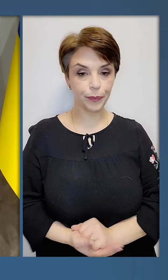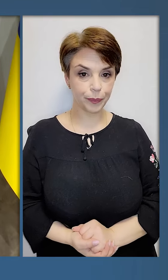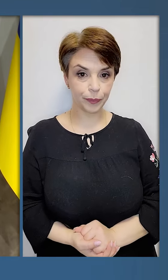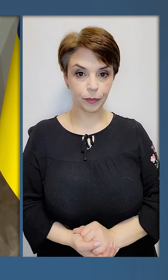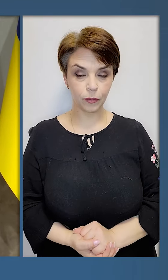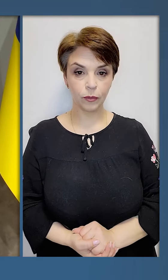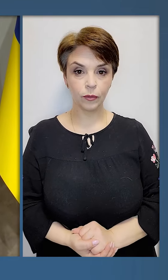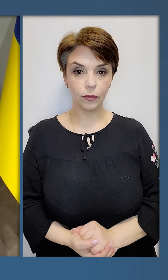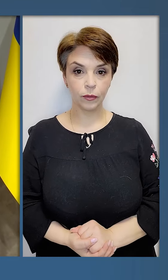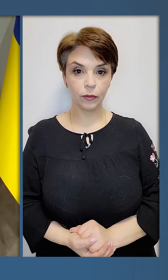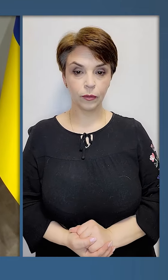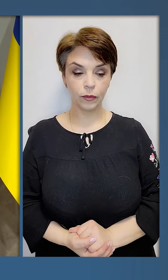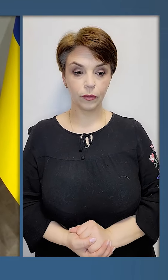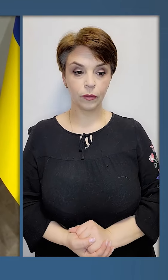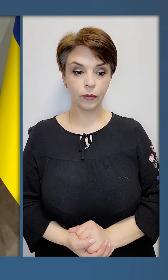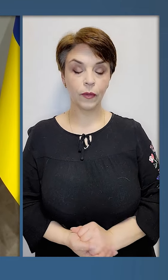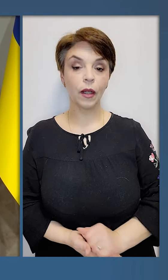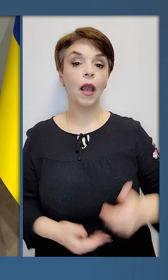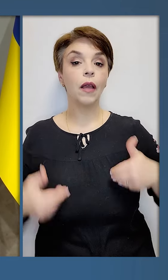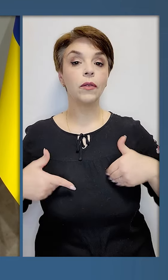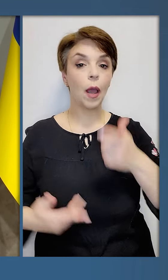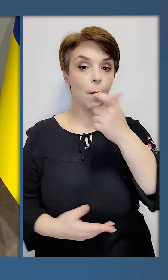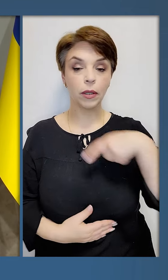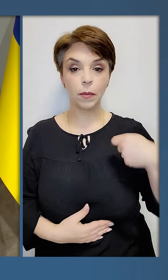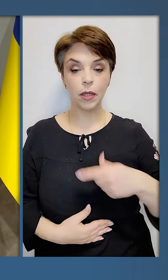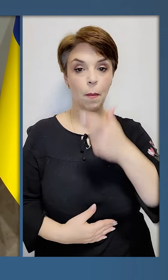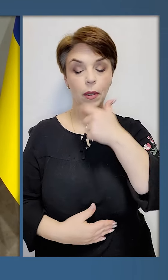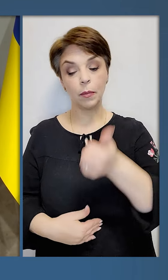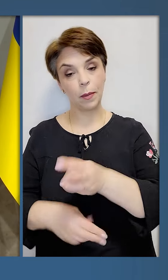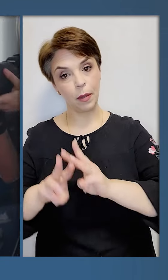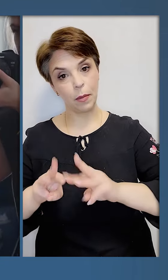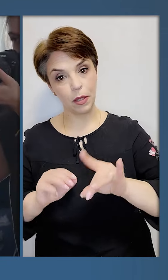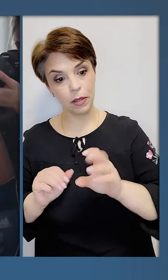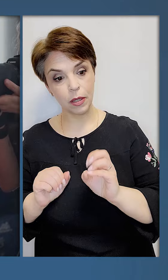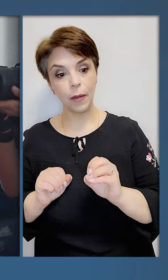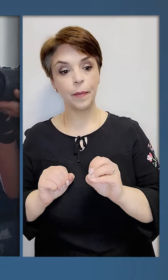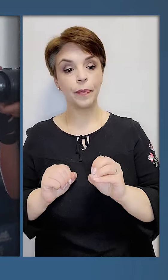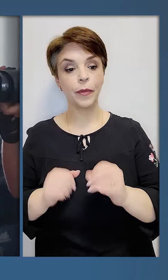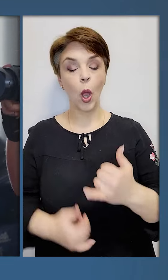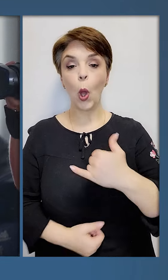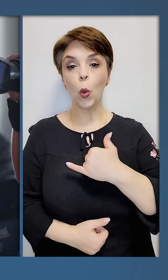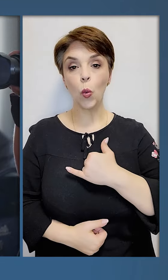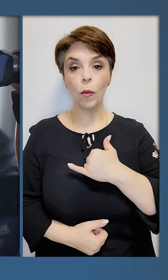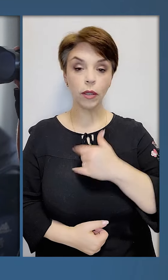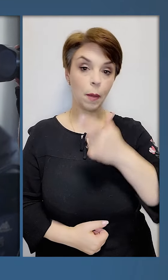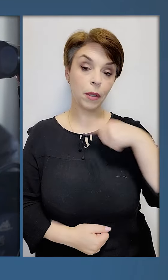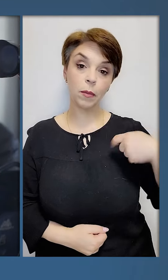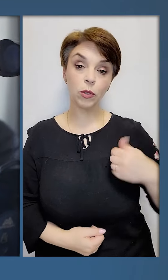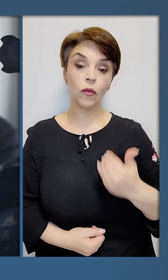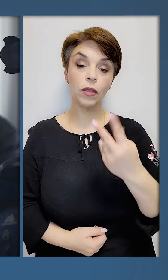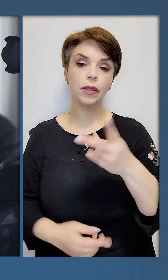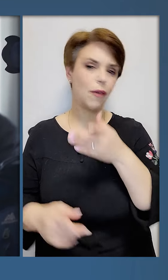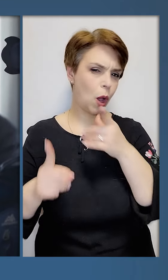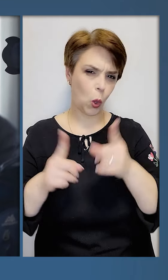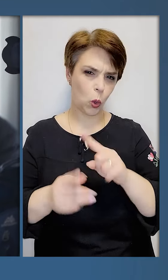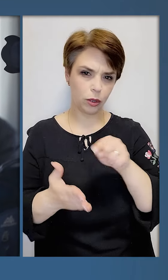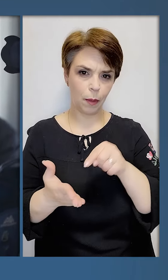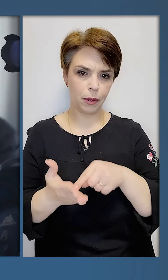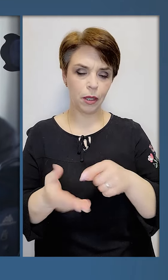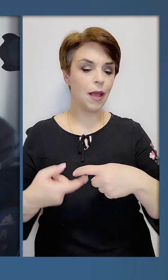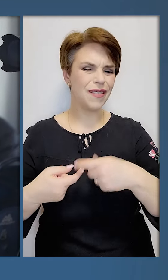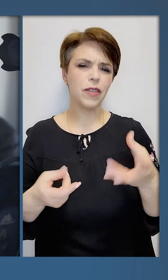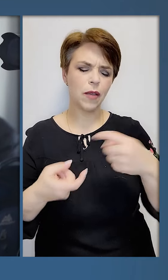Вітаю, пане президенте, пане прем'єр-міністре, У мене, пане президенте, до вас два коротких